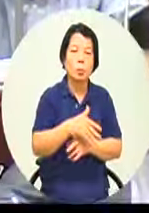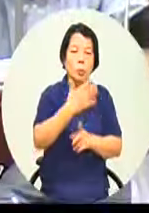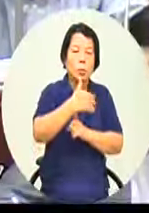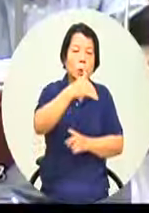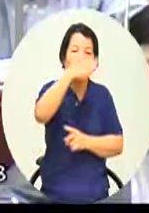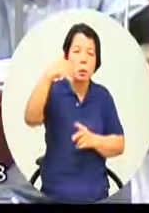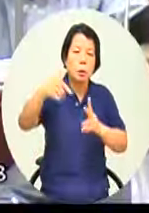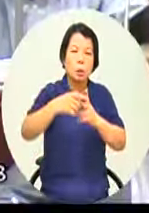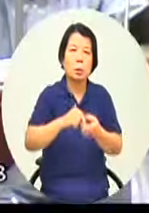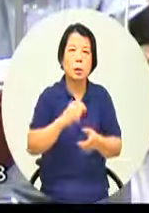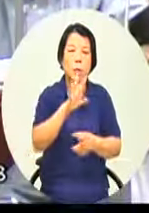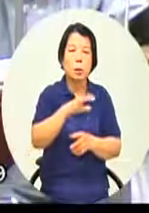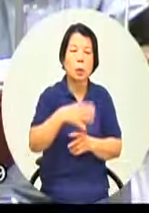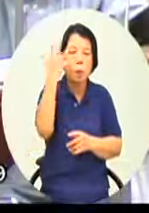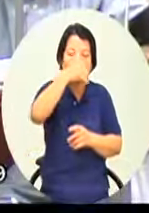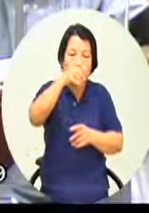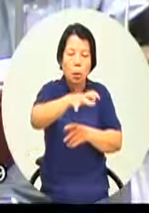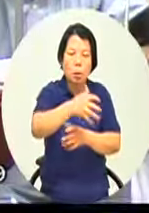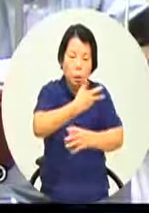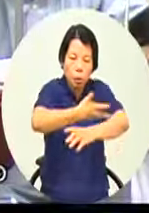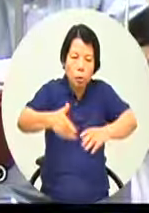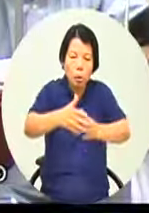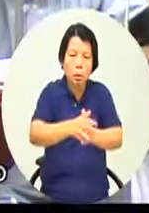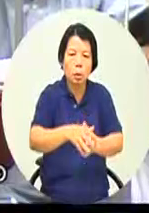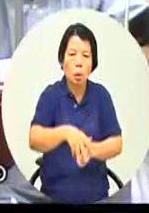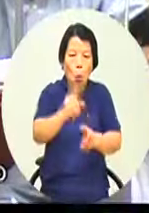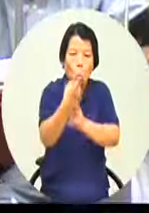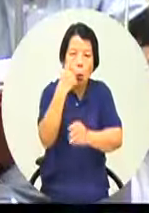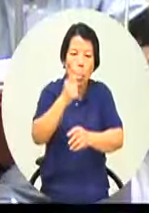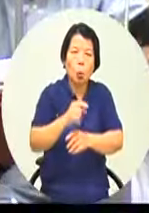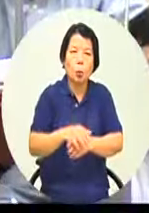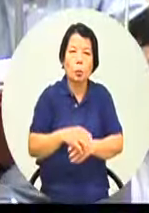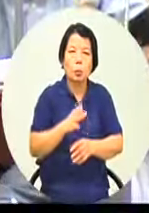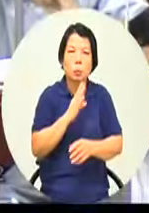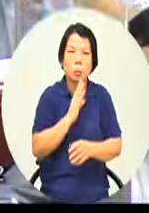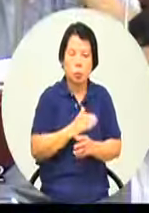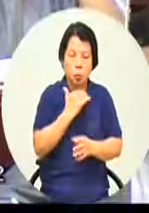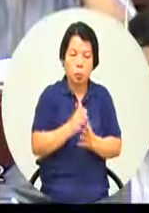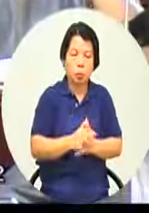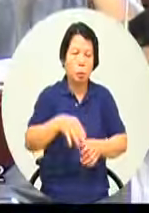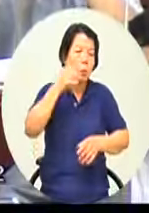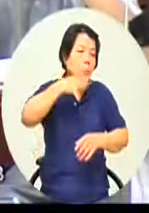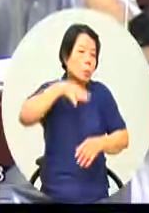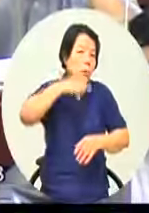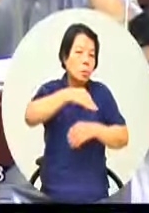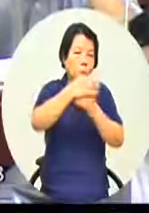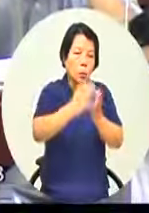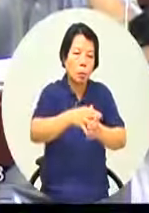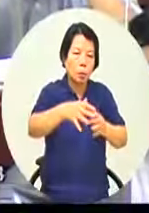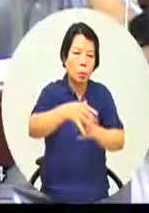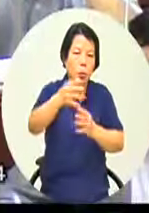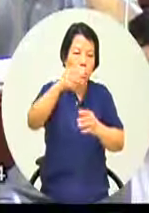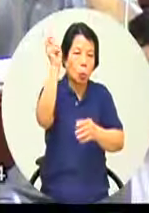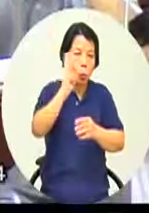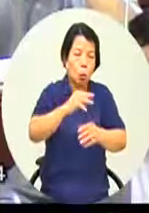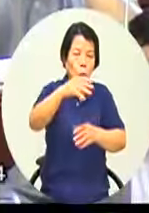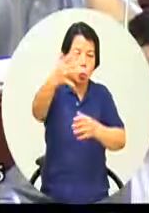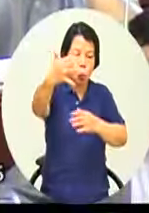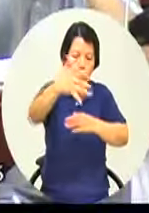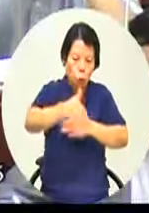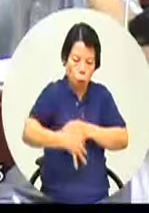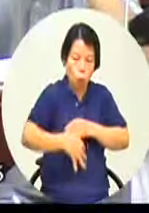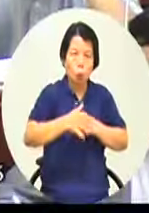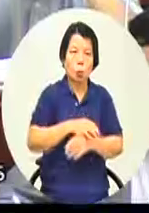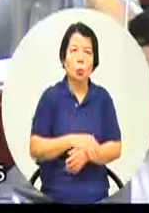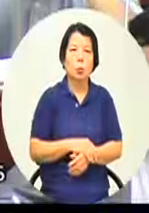上面的整个这样子水源头，从嘉，事实上它是从嘉义那边一直引下来。 嘉义那边就是整个